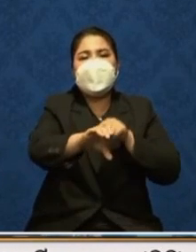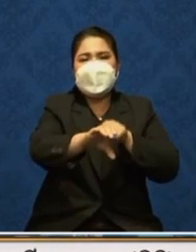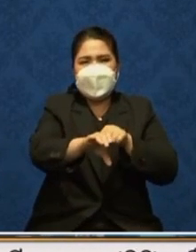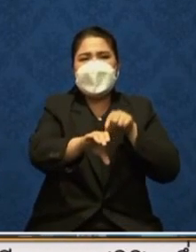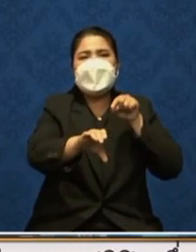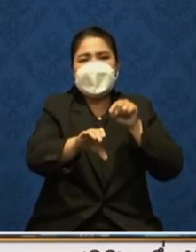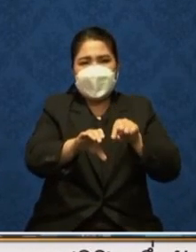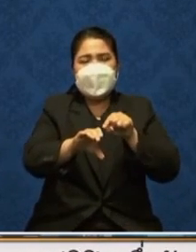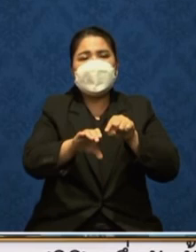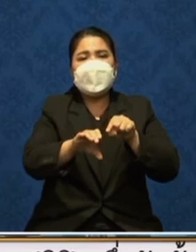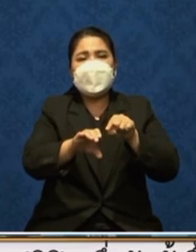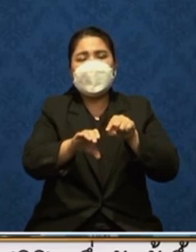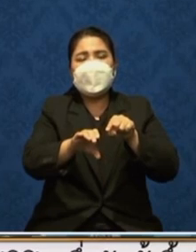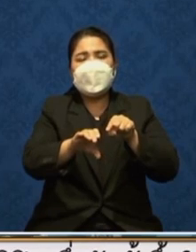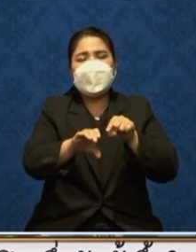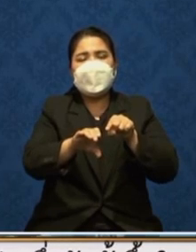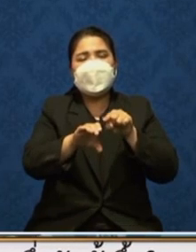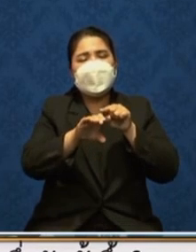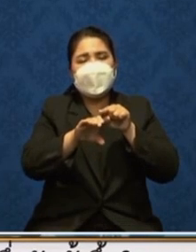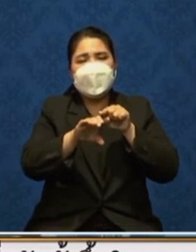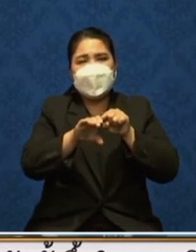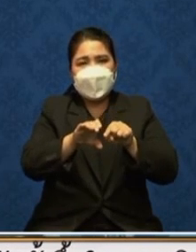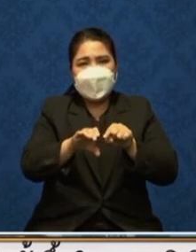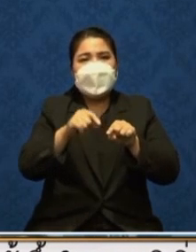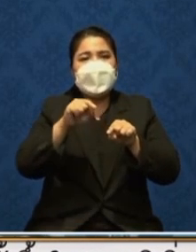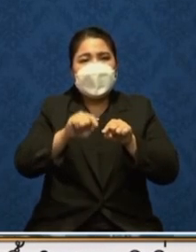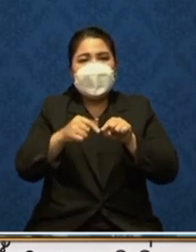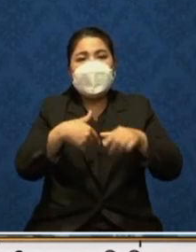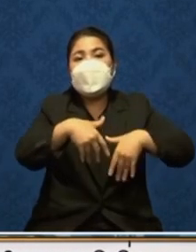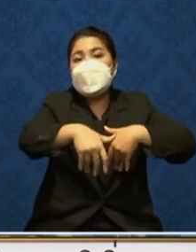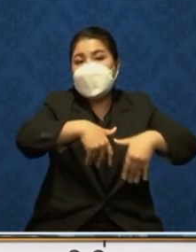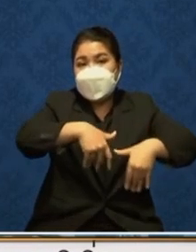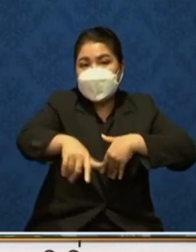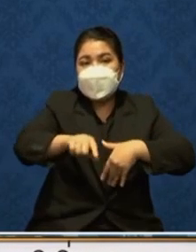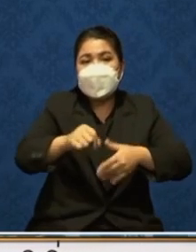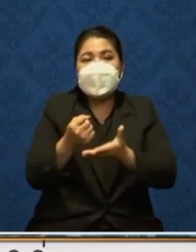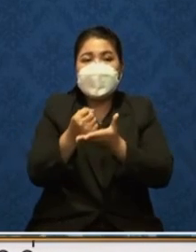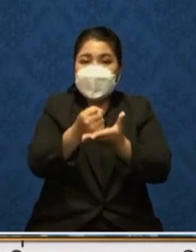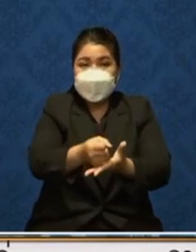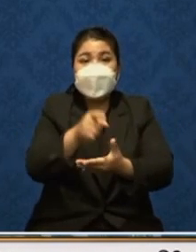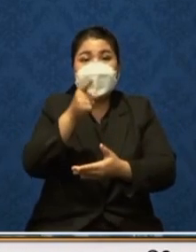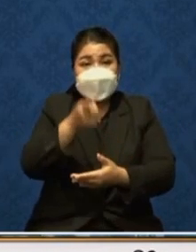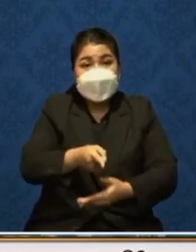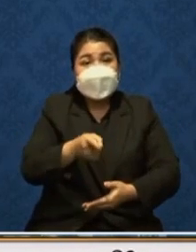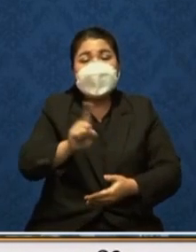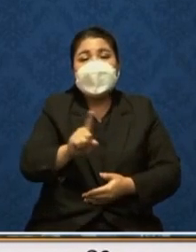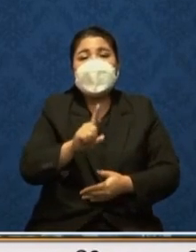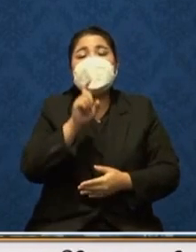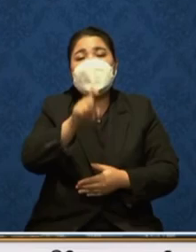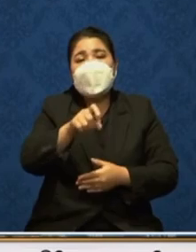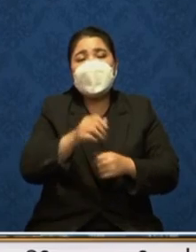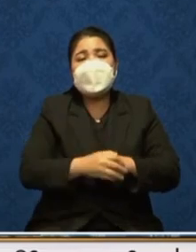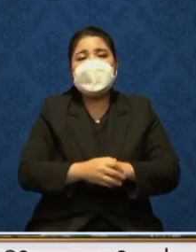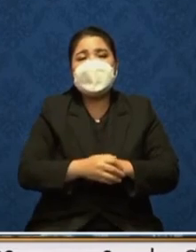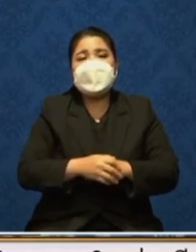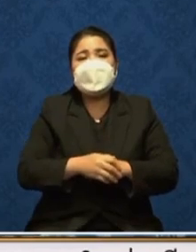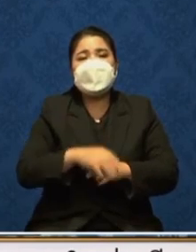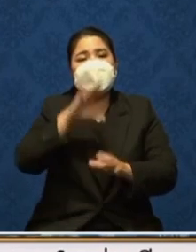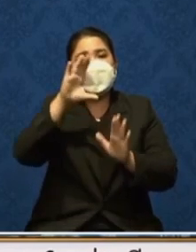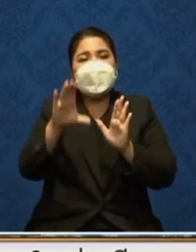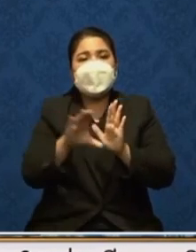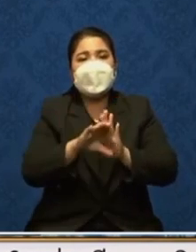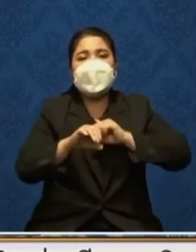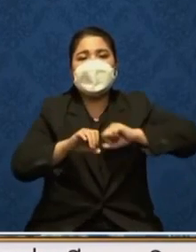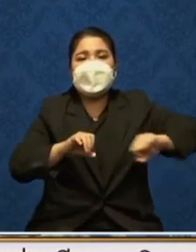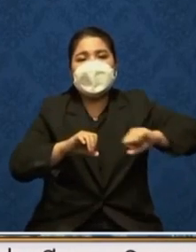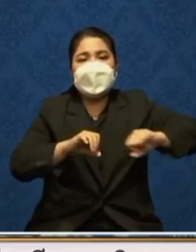งบมานที่ได้ไป ตอบโจทยความต้การของคนในพื้นที่ได้จริหรอไม่ภาพซ้ายคอ คือ ถ